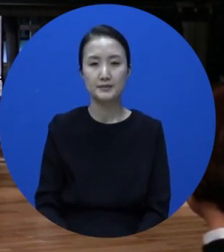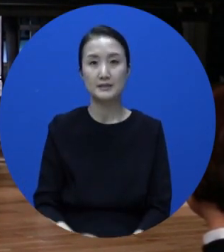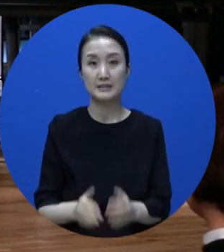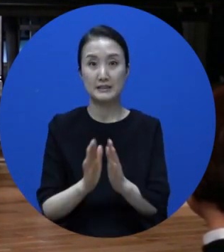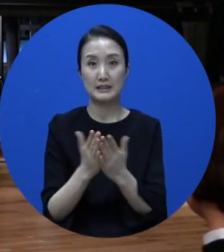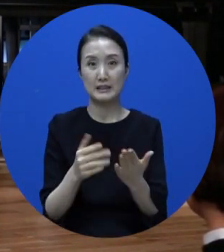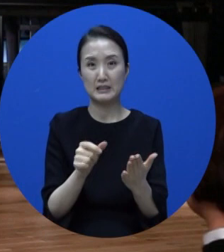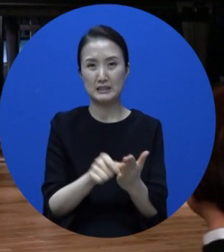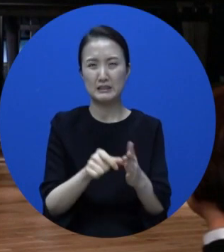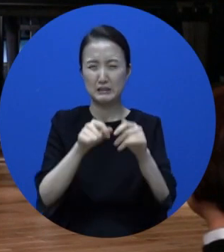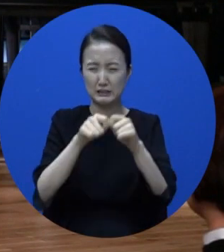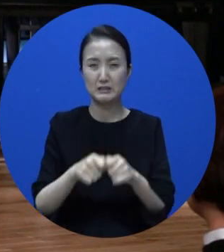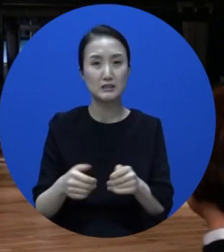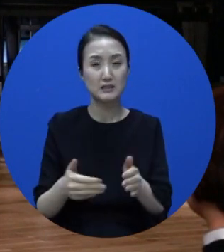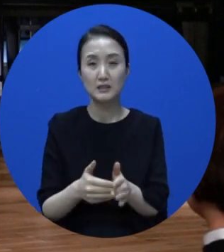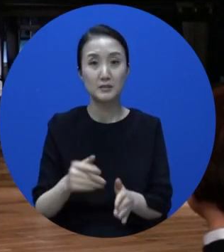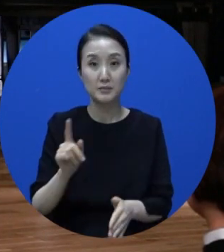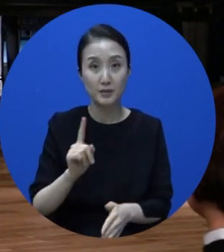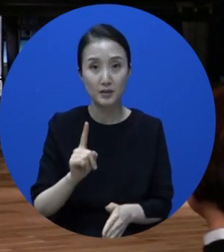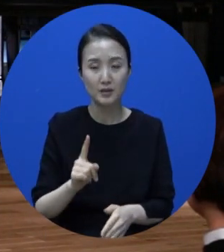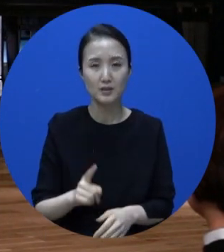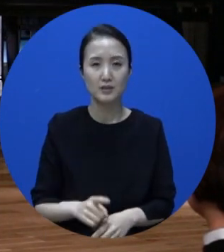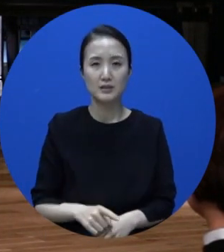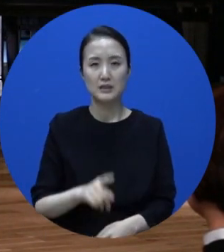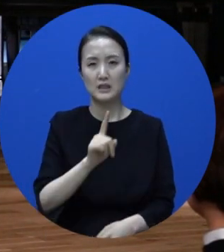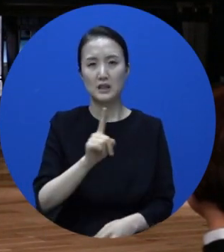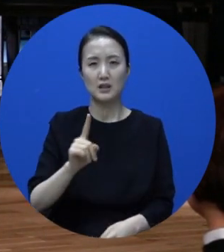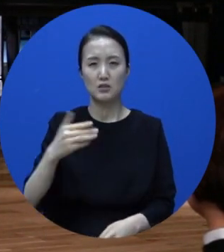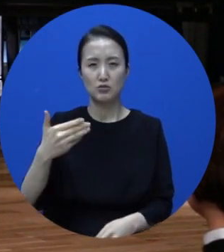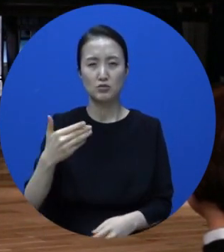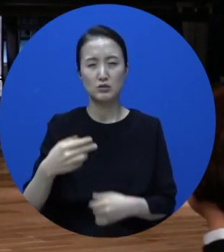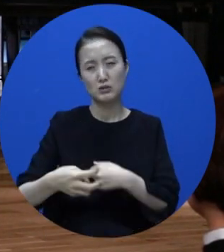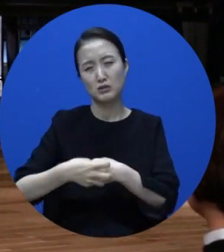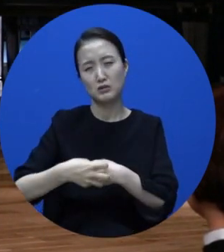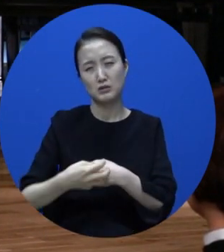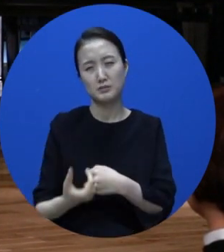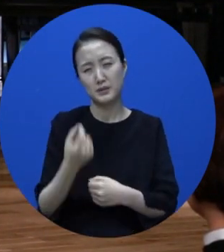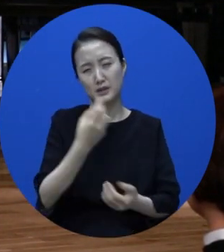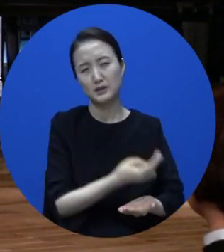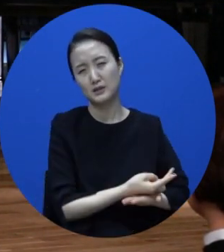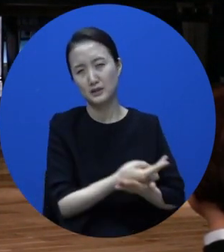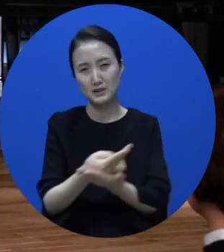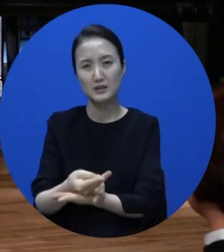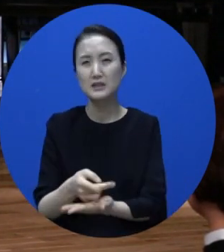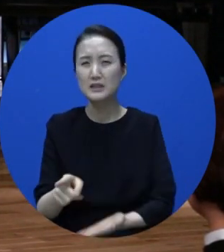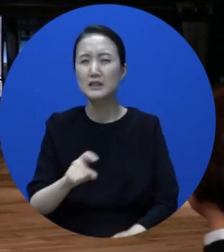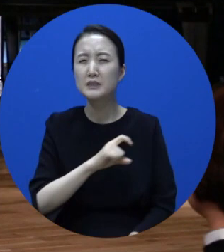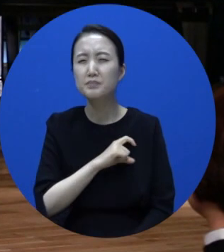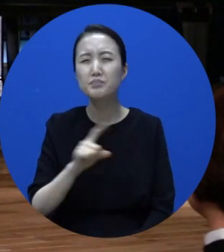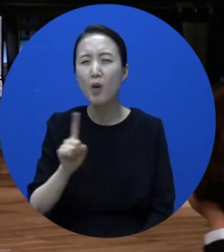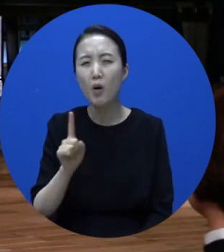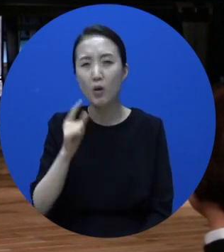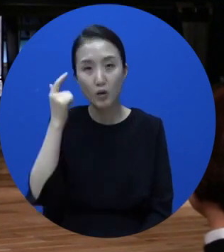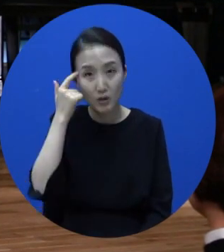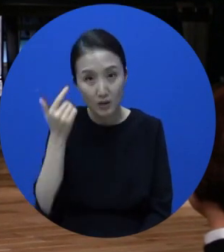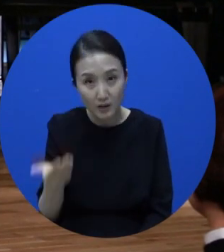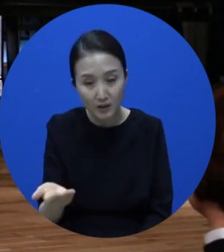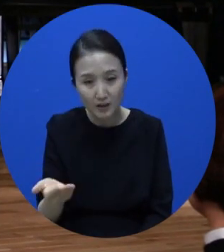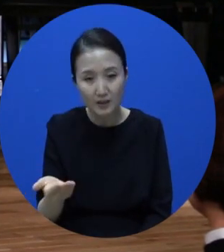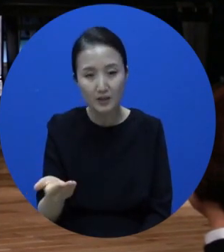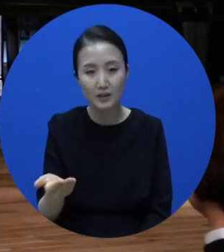정도까지 이야기 했냐면 응급실에 갔어요 사고와 나가지고 당신 이름 뭐에요 하니까 아